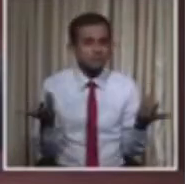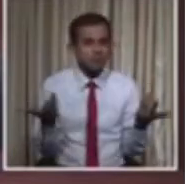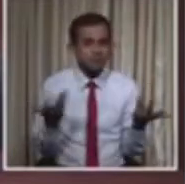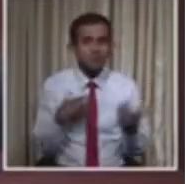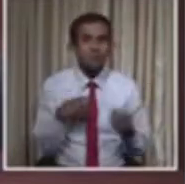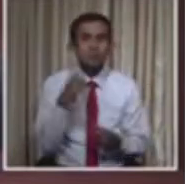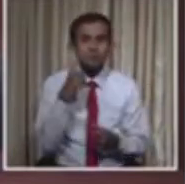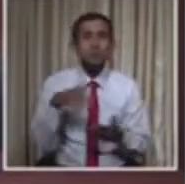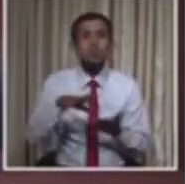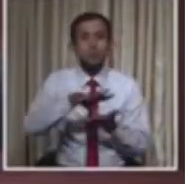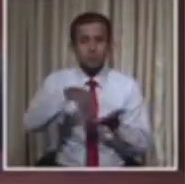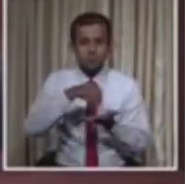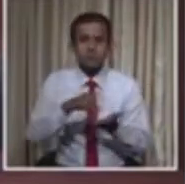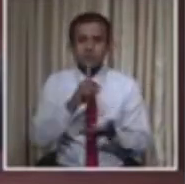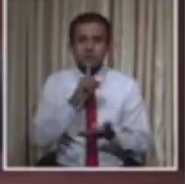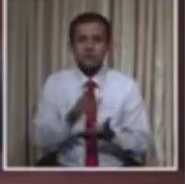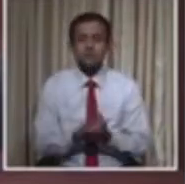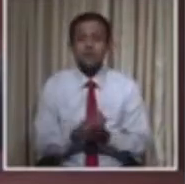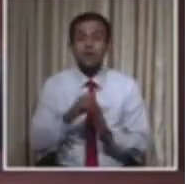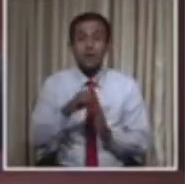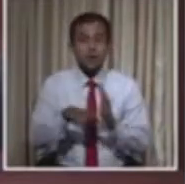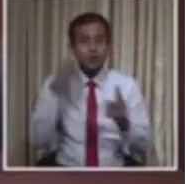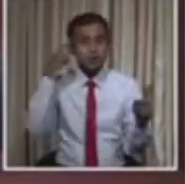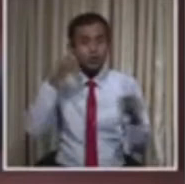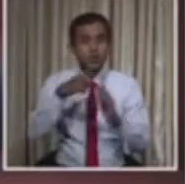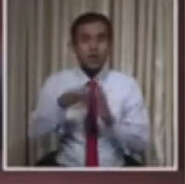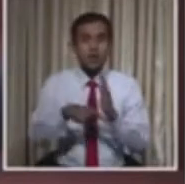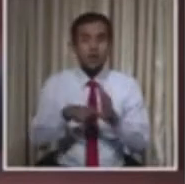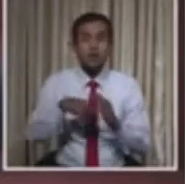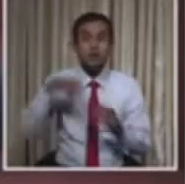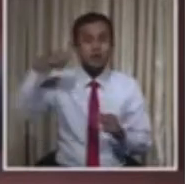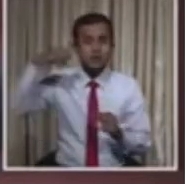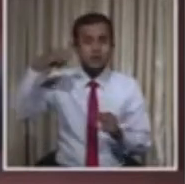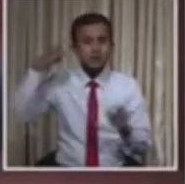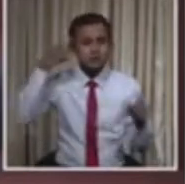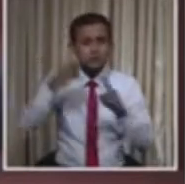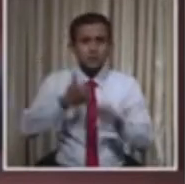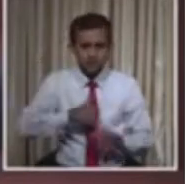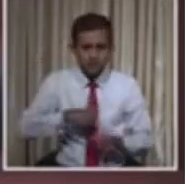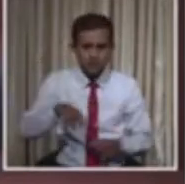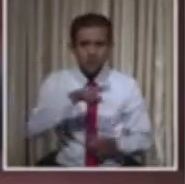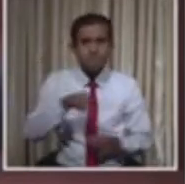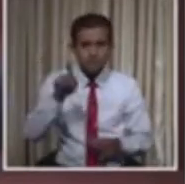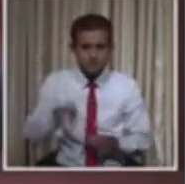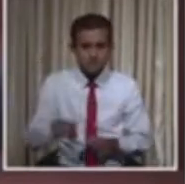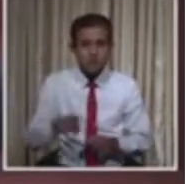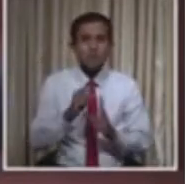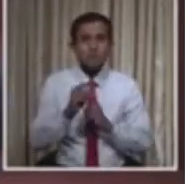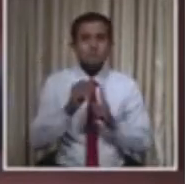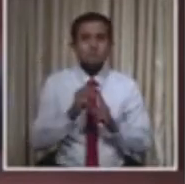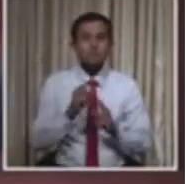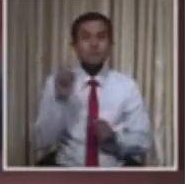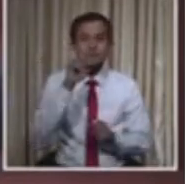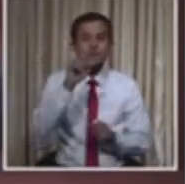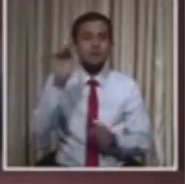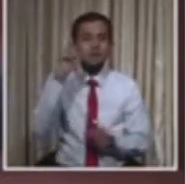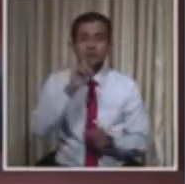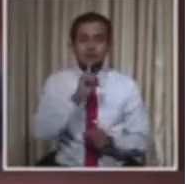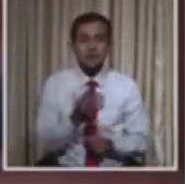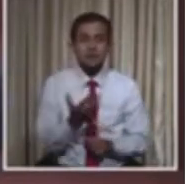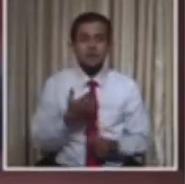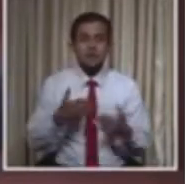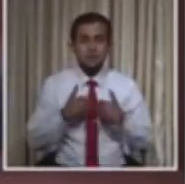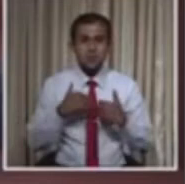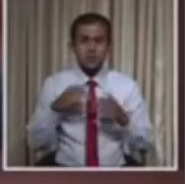පිළිගැනීම පොදු පිළිගැනීම. රට පිළිබඳව රටේ බලශක්තියන් පිළිබඳ යම් එකඟතාවයක් වෙනවා නම් මේ පාර්ලිමේන්තුව දැනගත යුතුයි. මට ලැබී